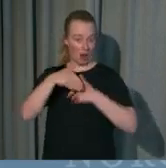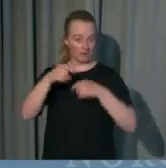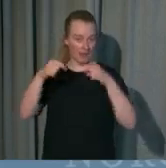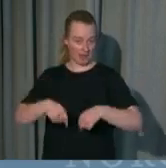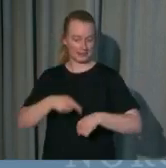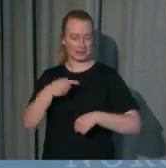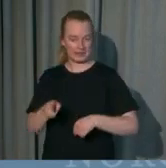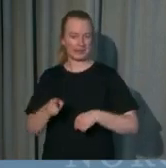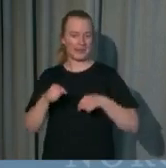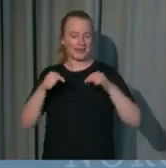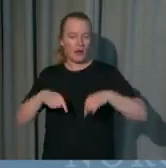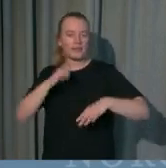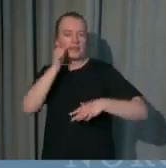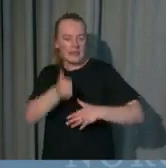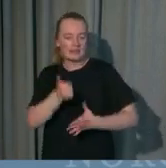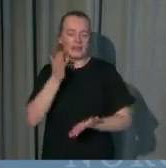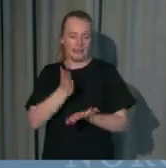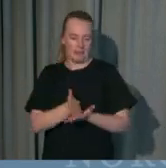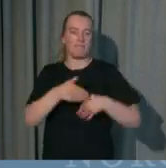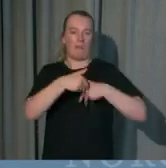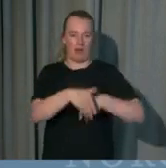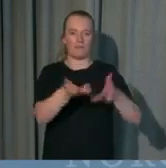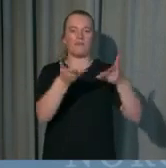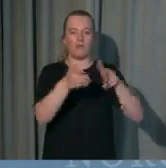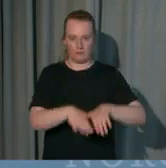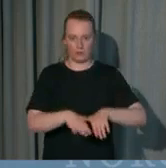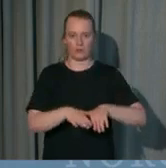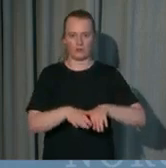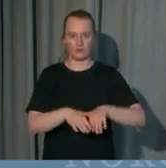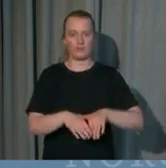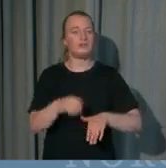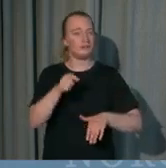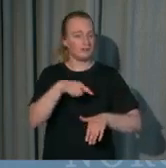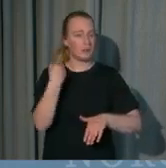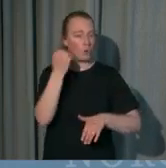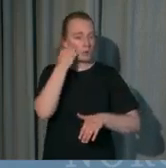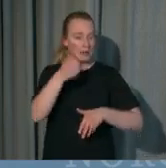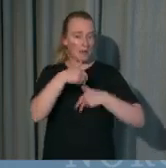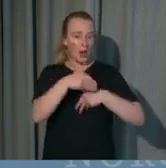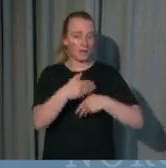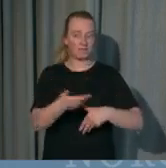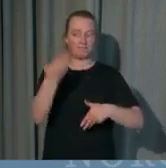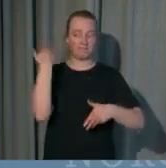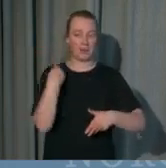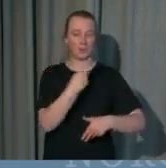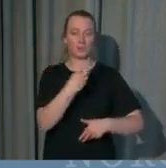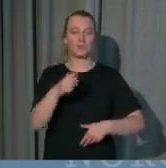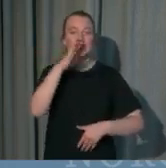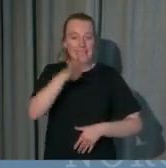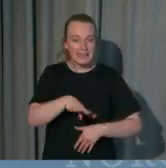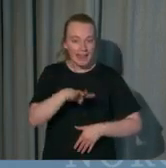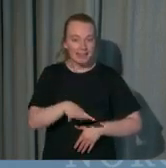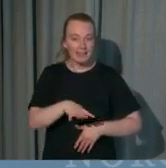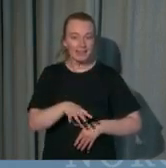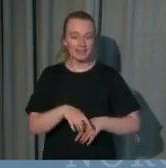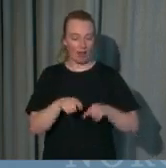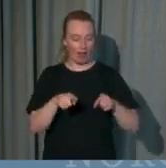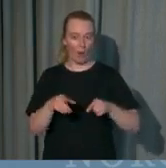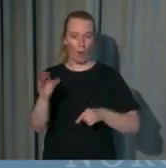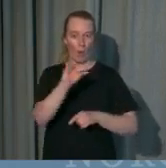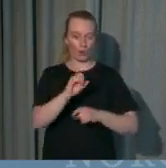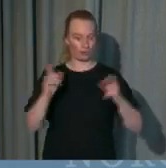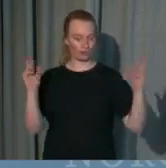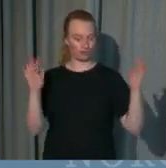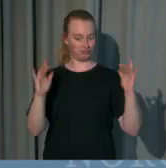i morgentimene om å avlyse den store paraden. Vi husker paraden fra 2019. Den fylte vel Oslo med